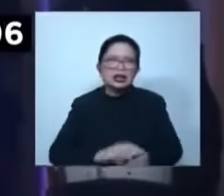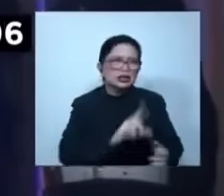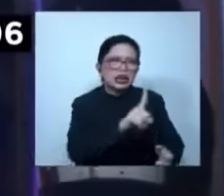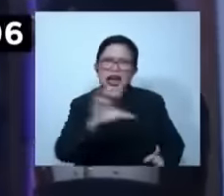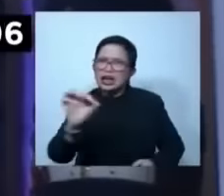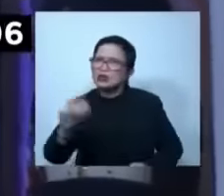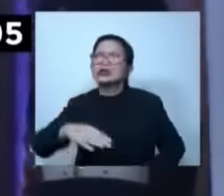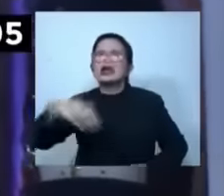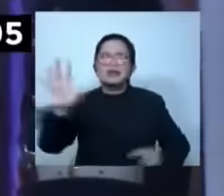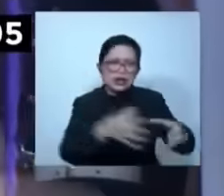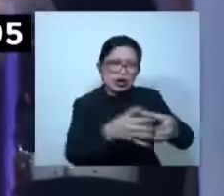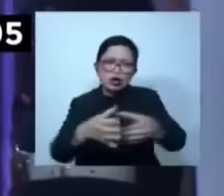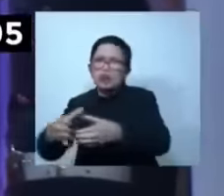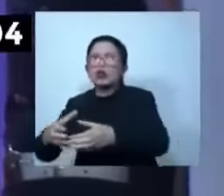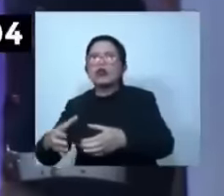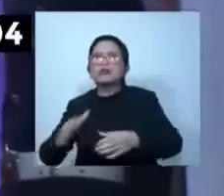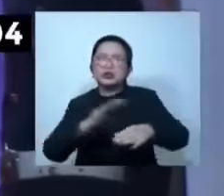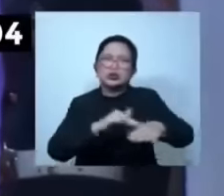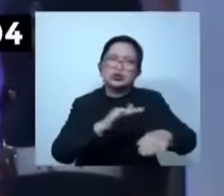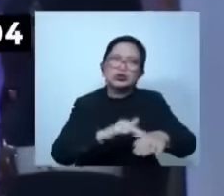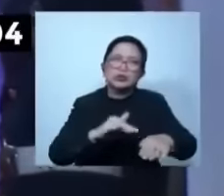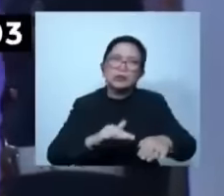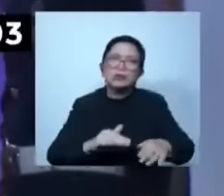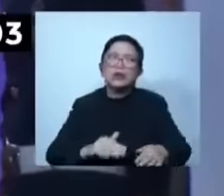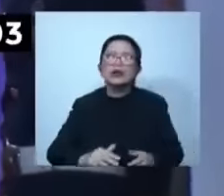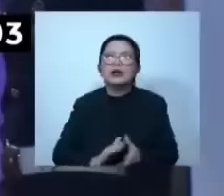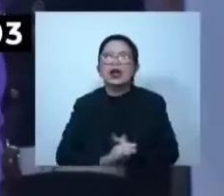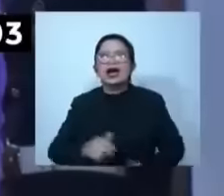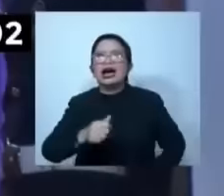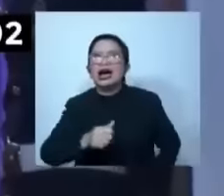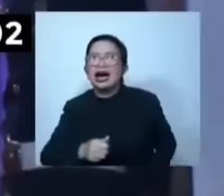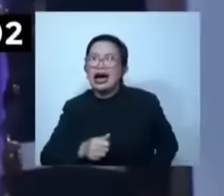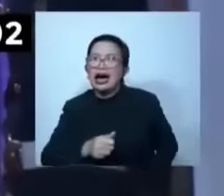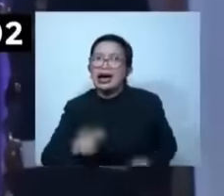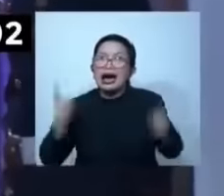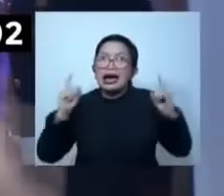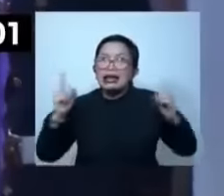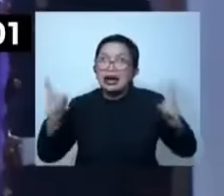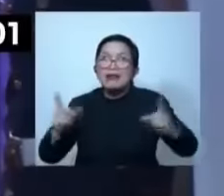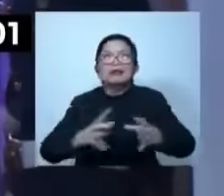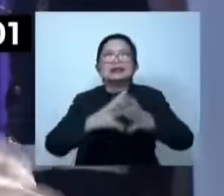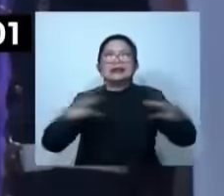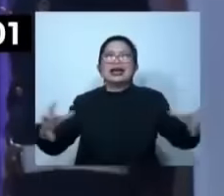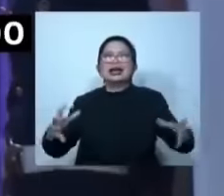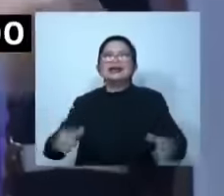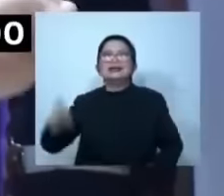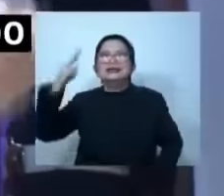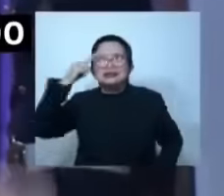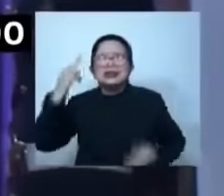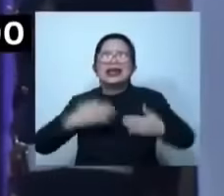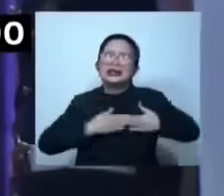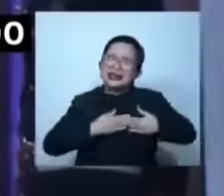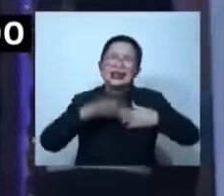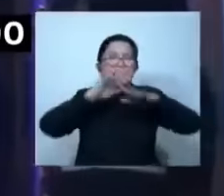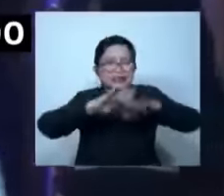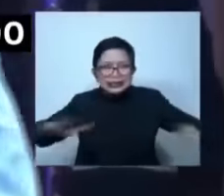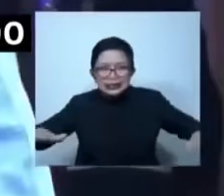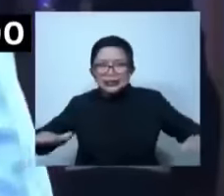etnis, berbagai agama besar. Pemimpin harus sejuk, pemimpin harus dewasa.